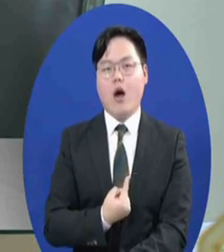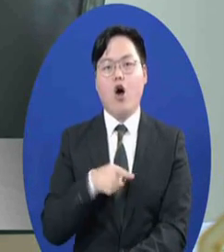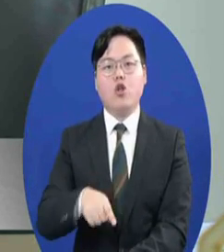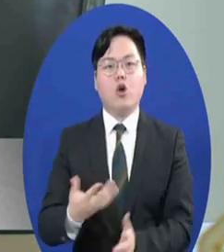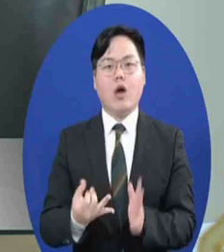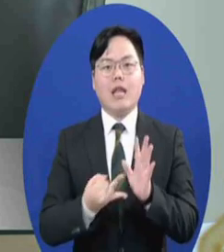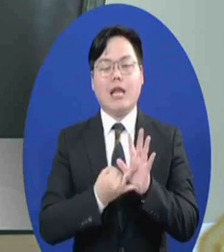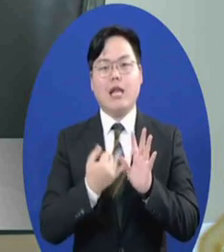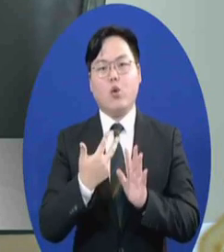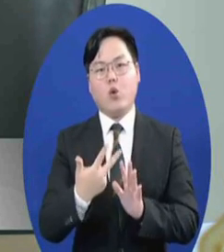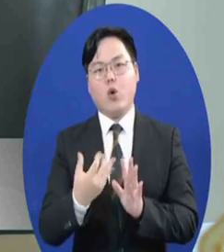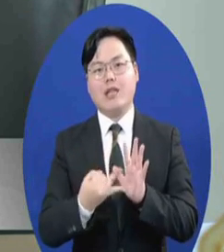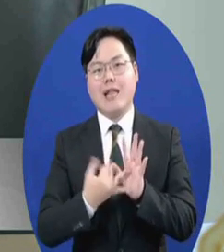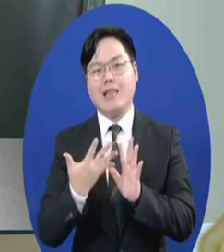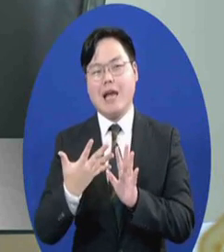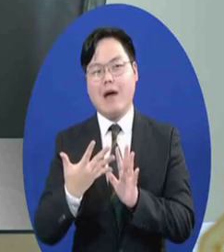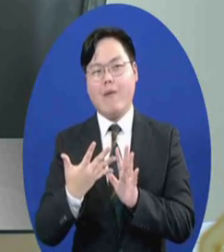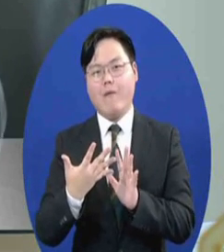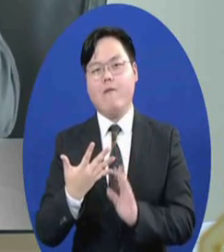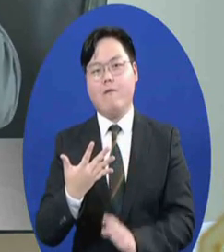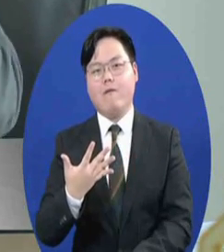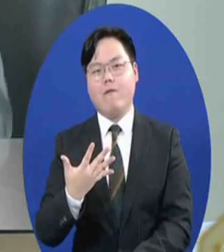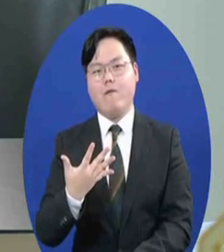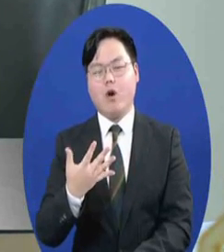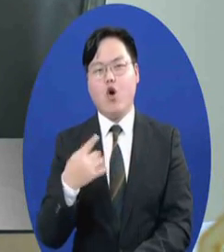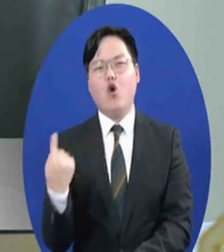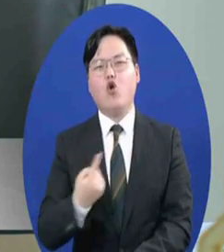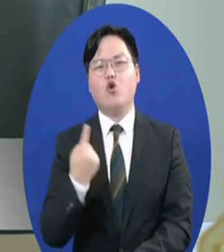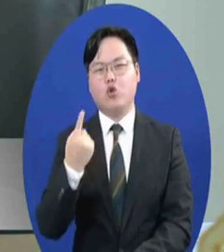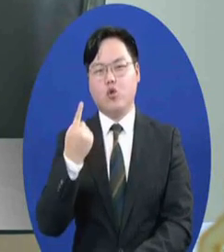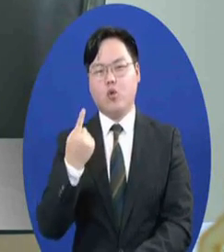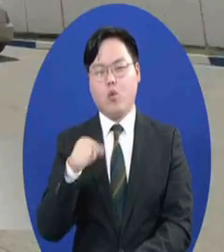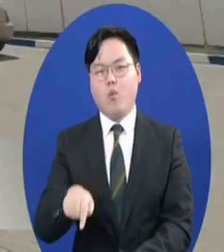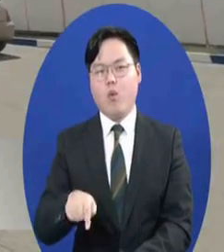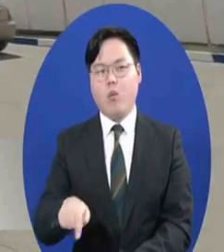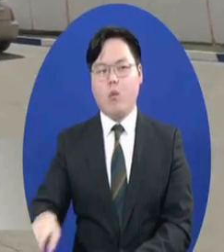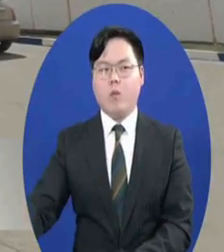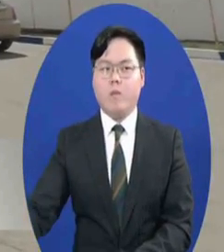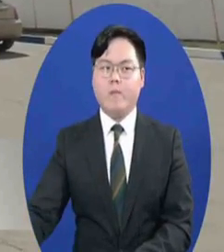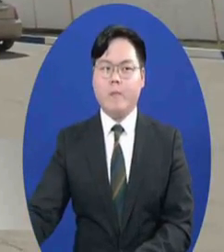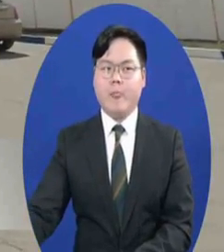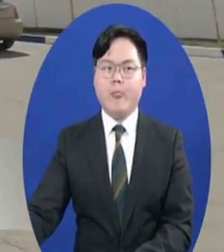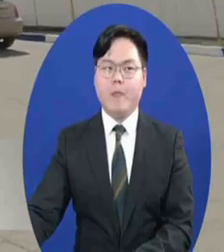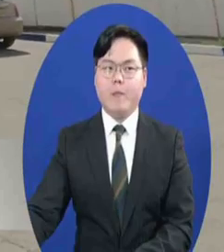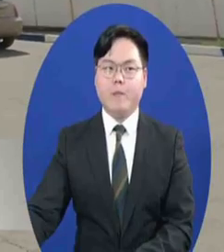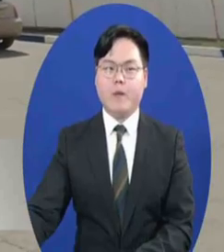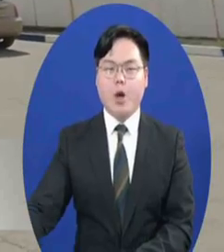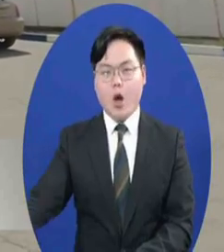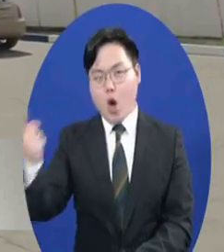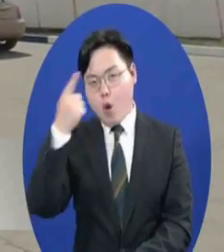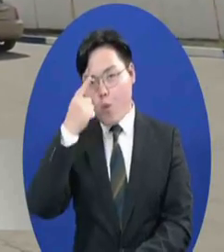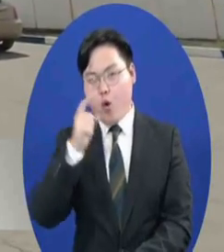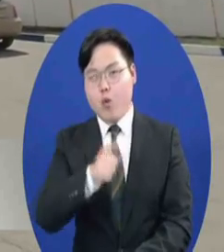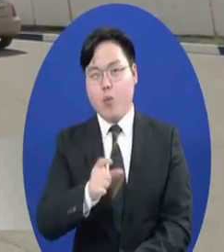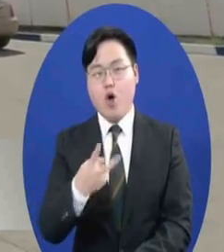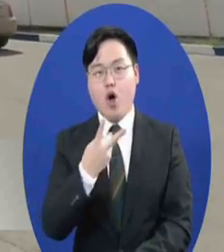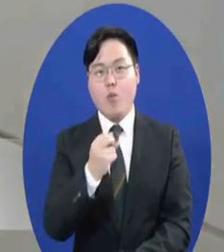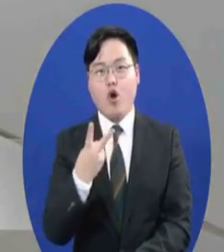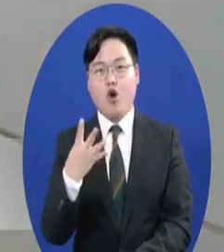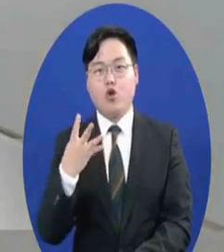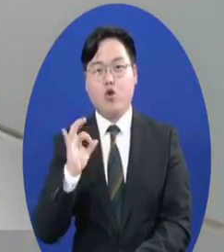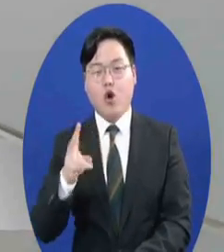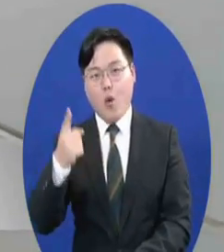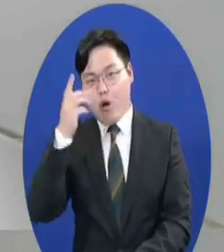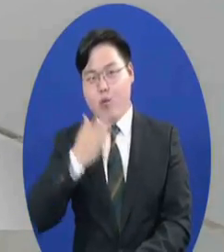байгаа 73 75 орчим гэдэг бол нэлээд бас жоохон багцрын жоохон өндөр байгаа юм гэсэн үг л дээ. Монголчууд 2024 онд газрын